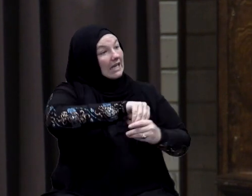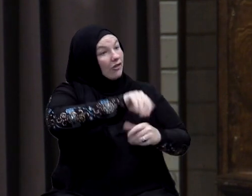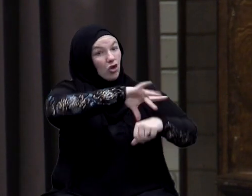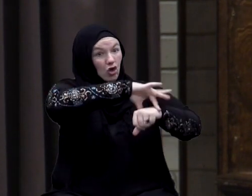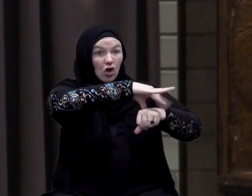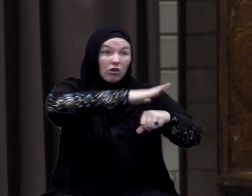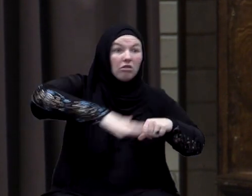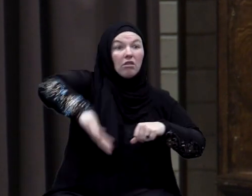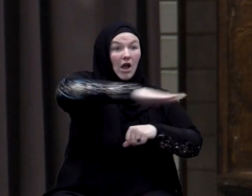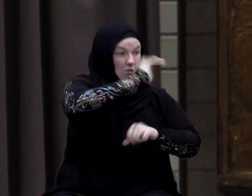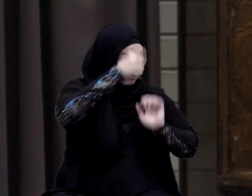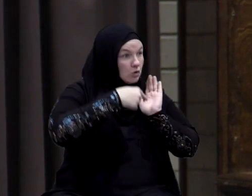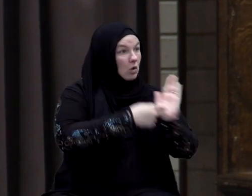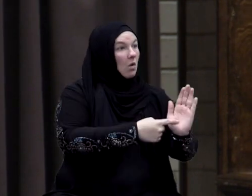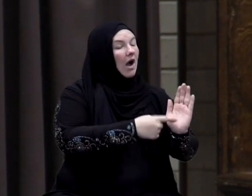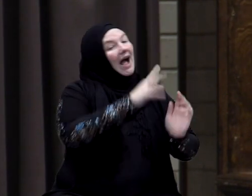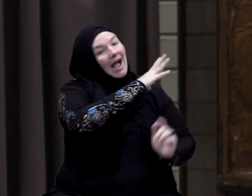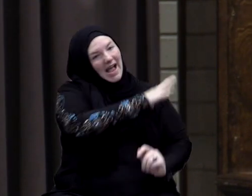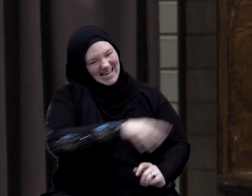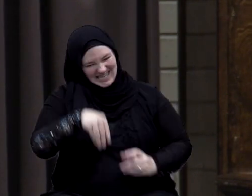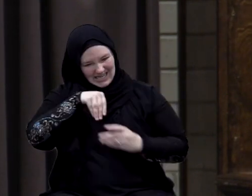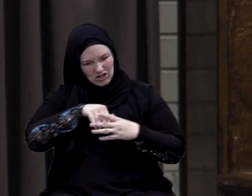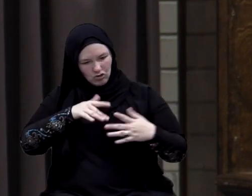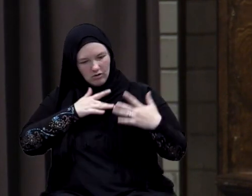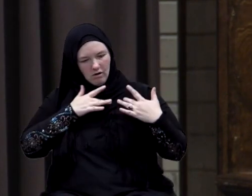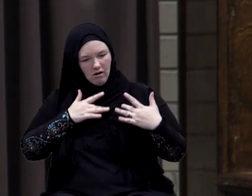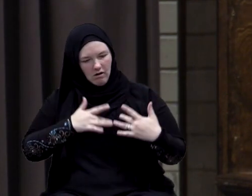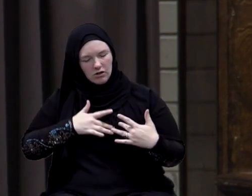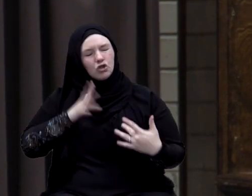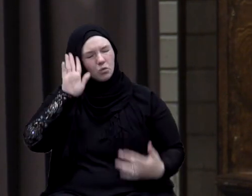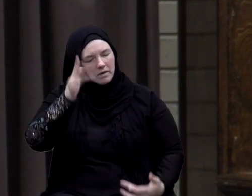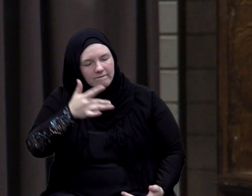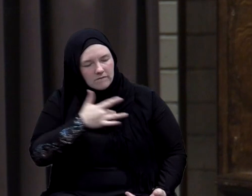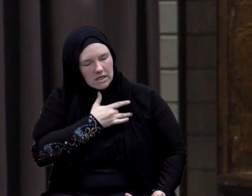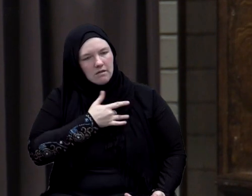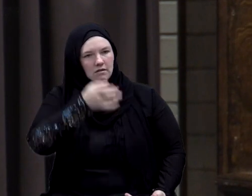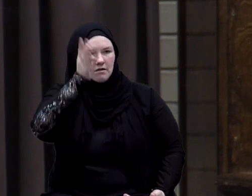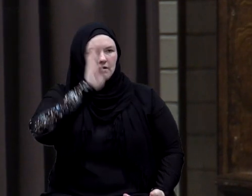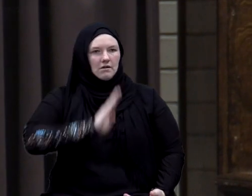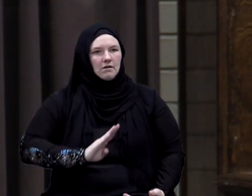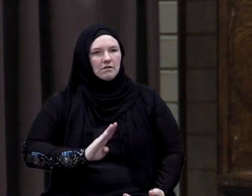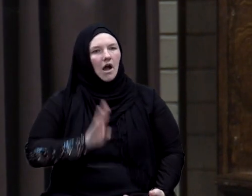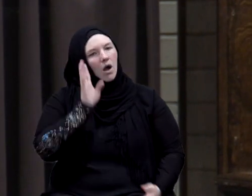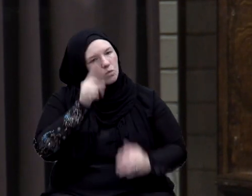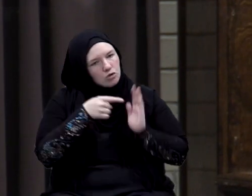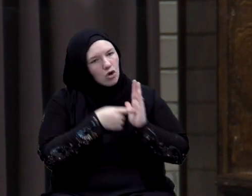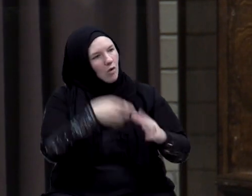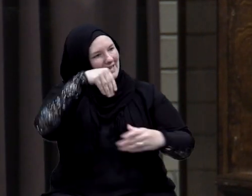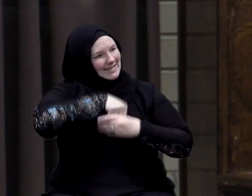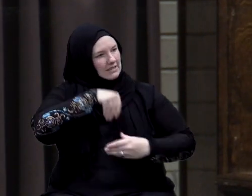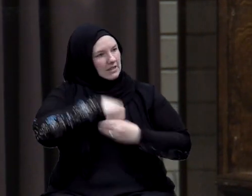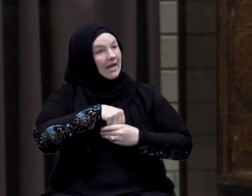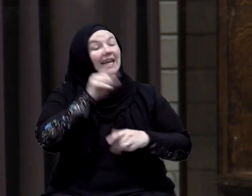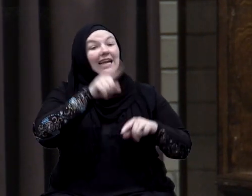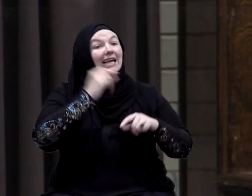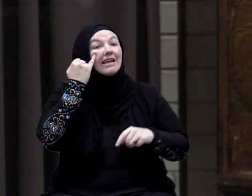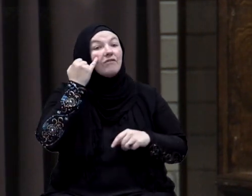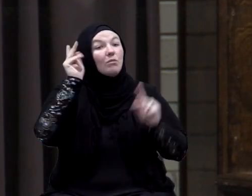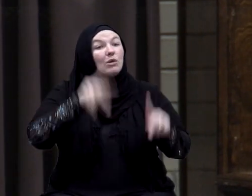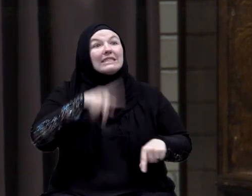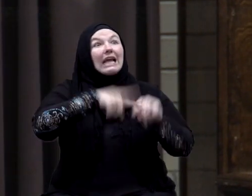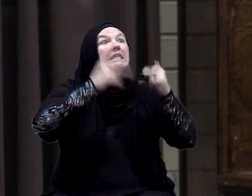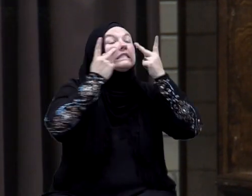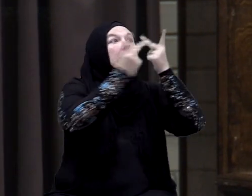He is the truth. Allah هو الحق. وَأَنَّ الَّذِينَ يَدْعُونَ مِن دُونِهِ هُمْ هُوَ